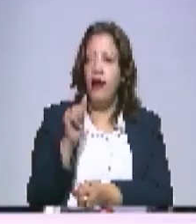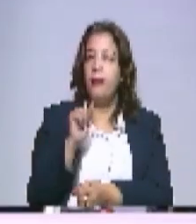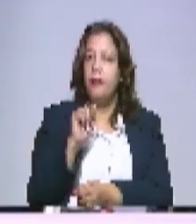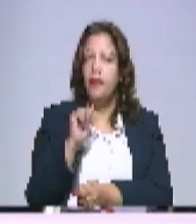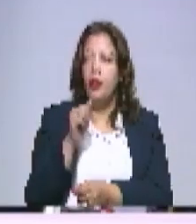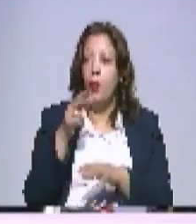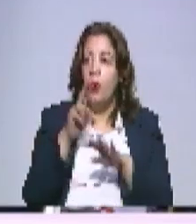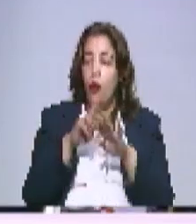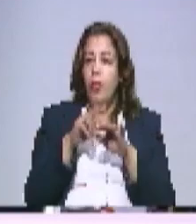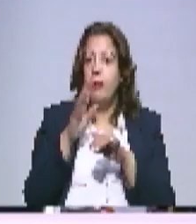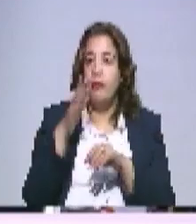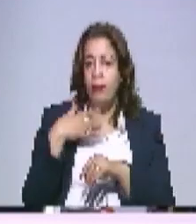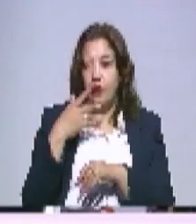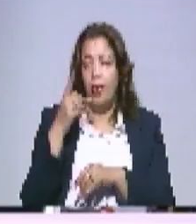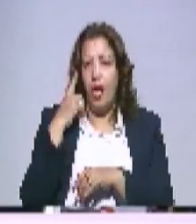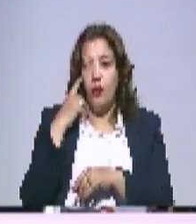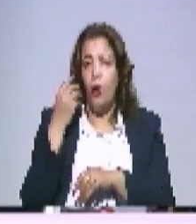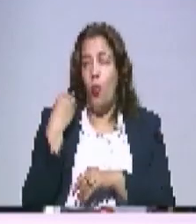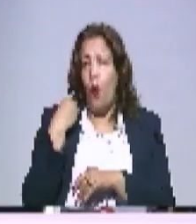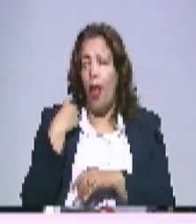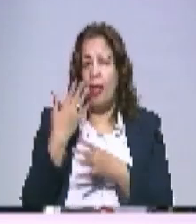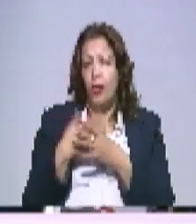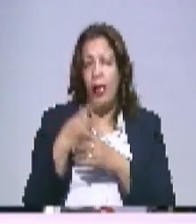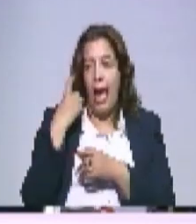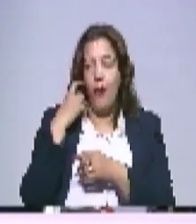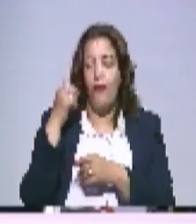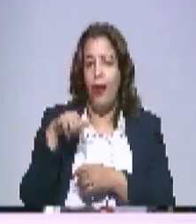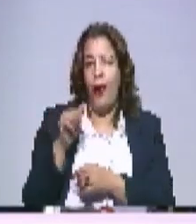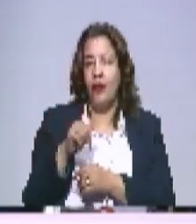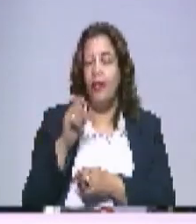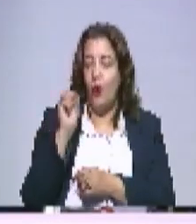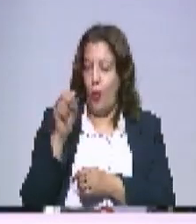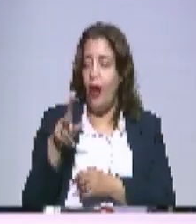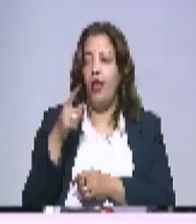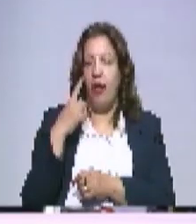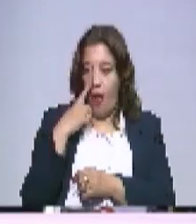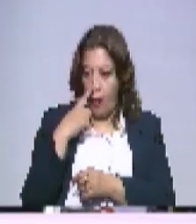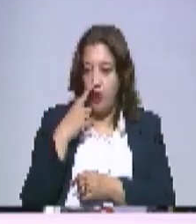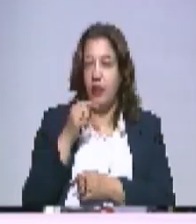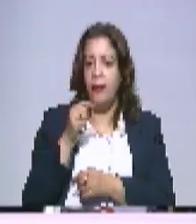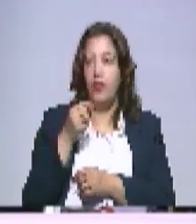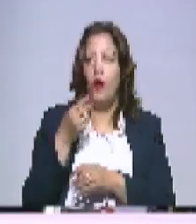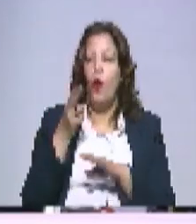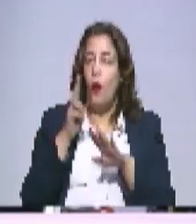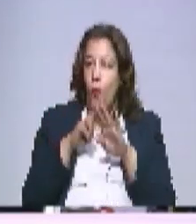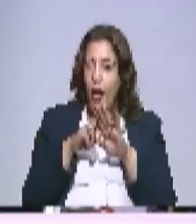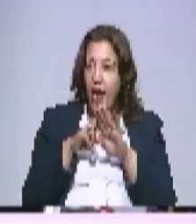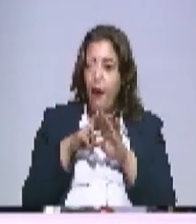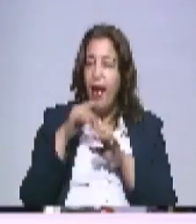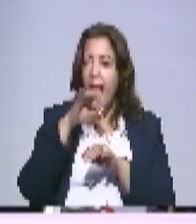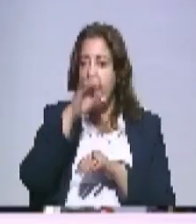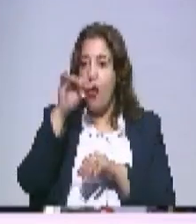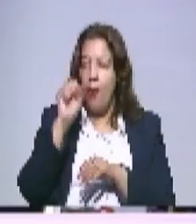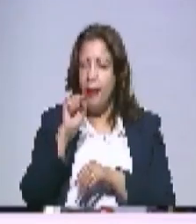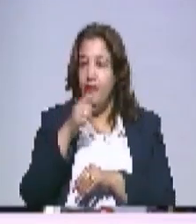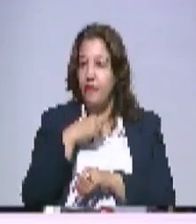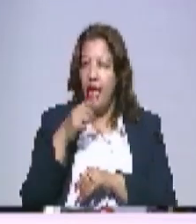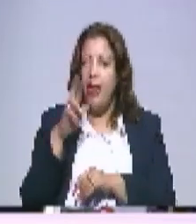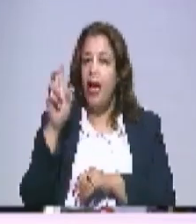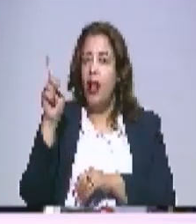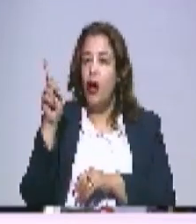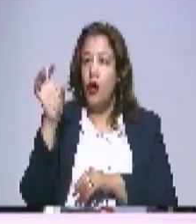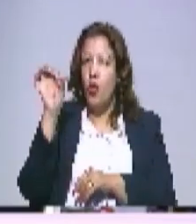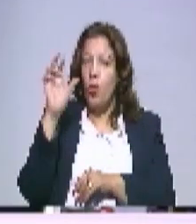سؤالين النهاردة. طيب حاضر، طيب حاضر تمام. ماشي. طيب حاضر. وعاوز أعرف الروزميري بنحطه في كل الأكل